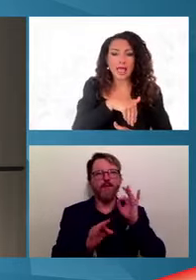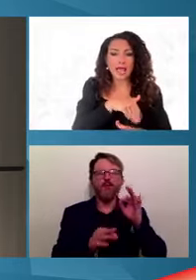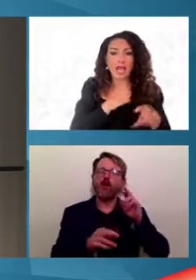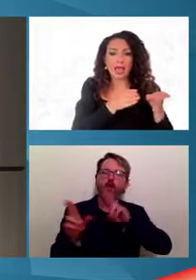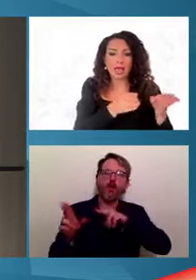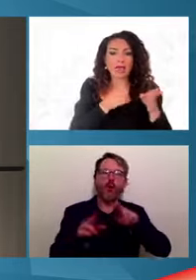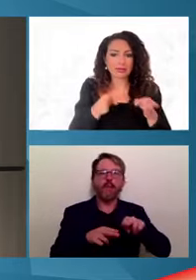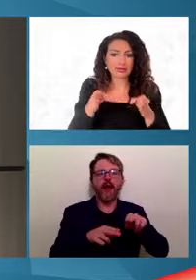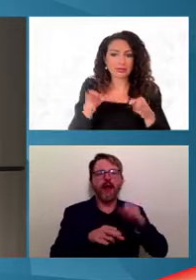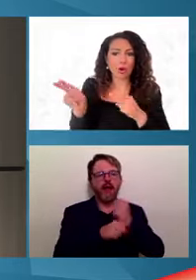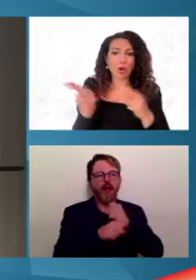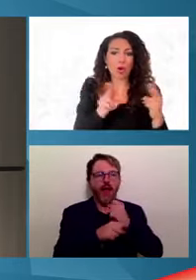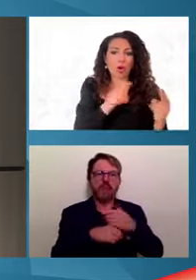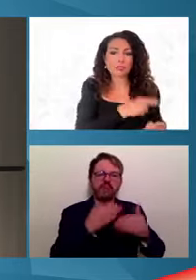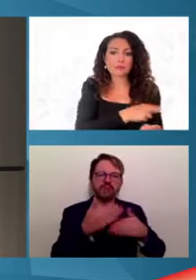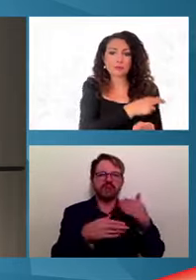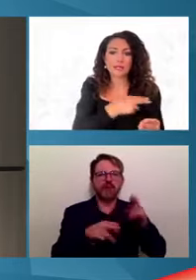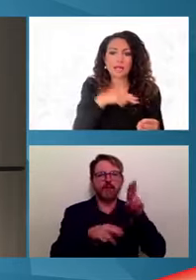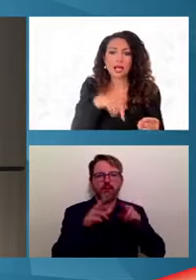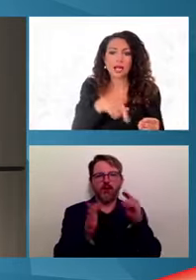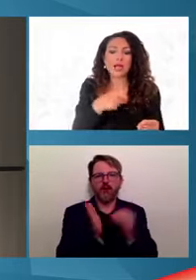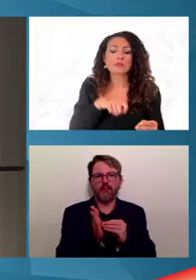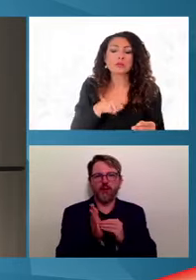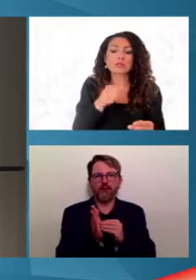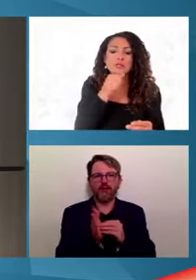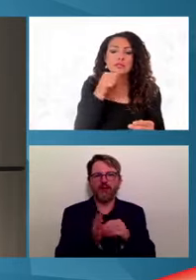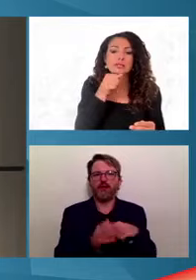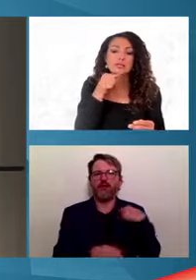für die normale Arbeit und Betreuung der Menschen. Wir hatten